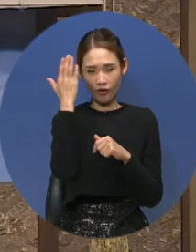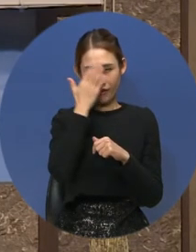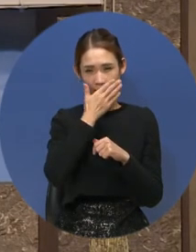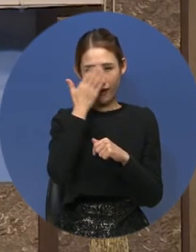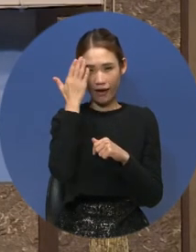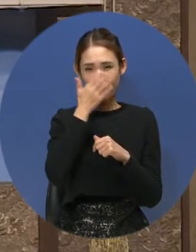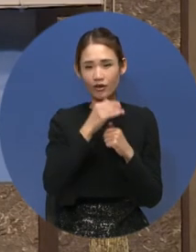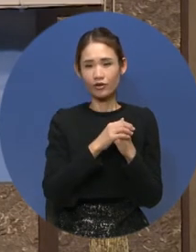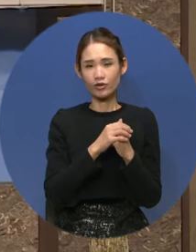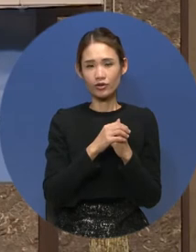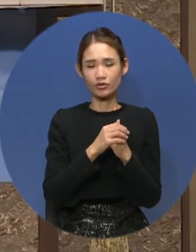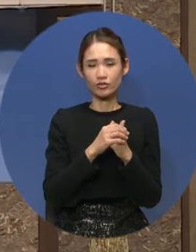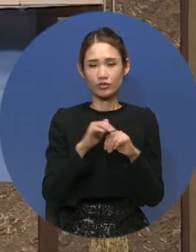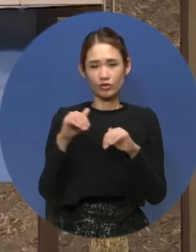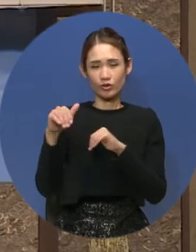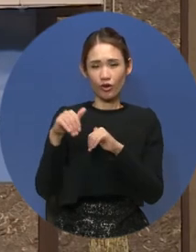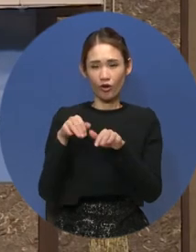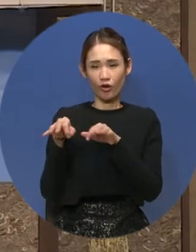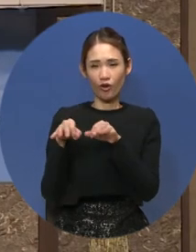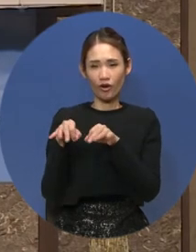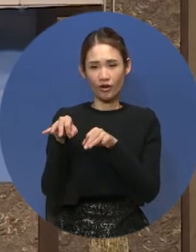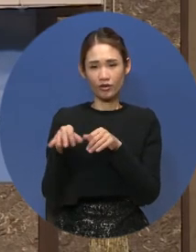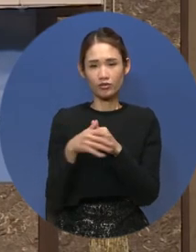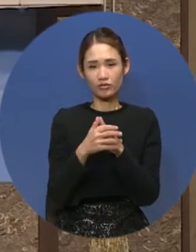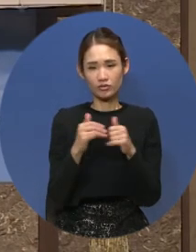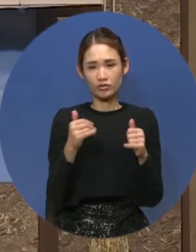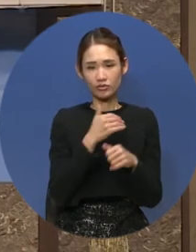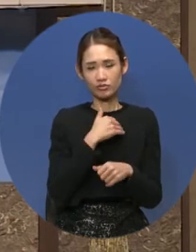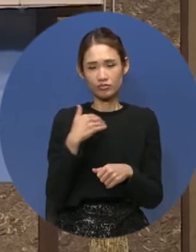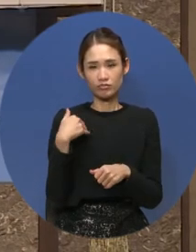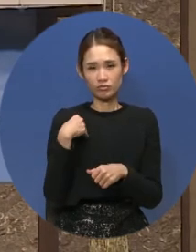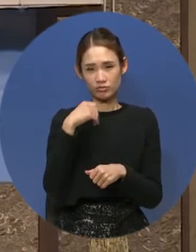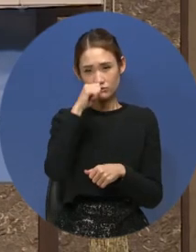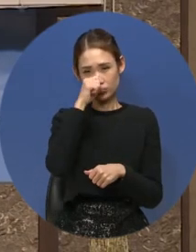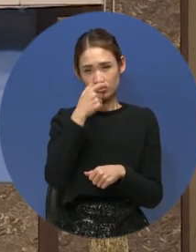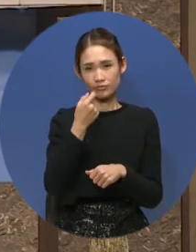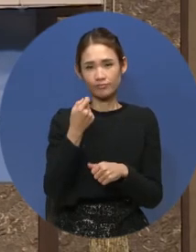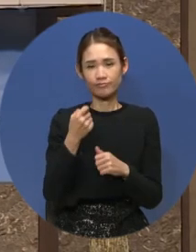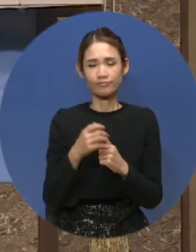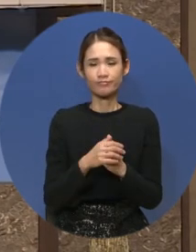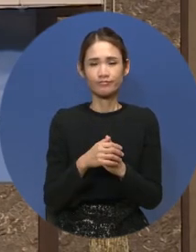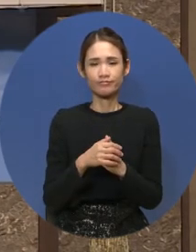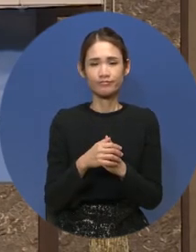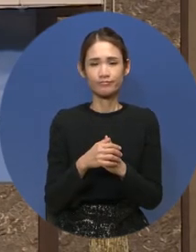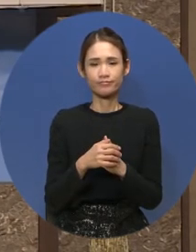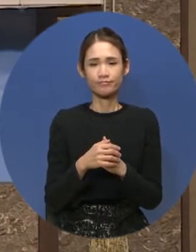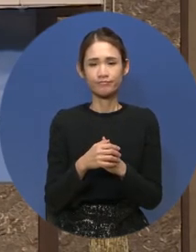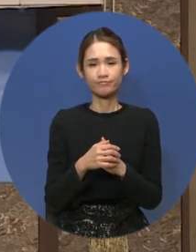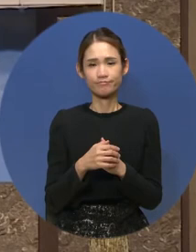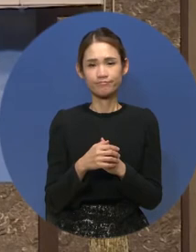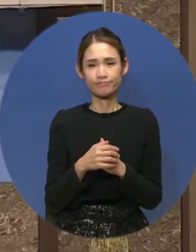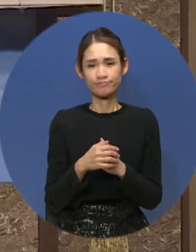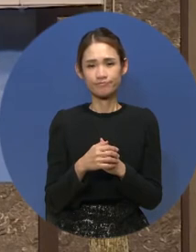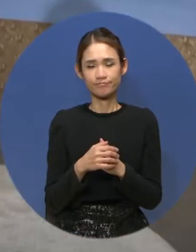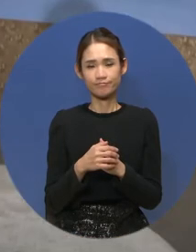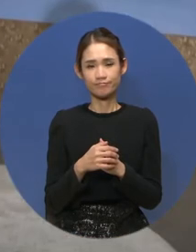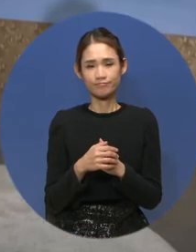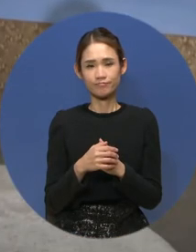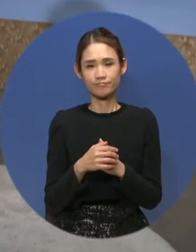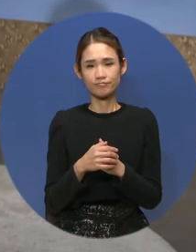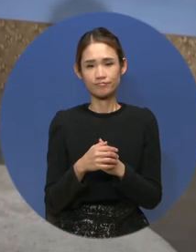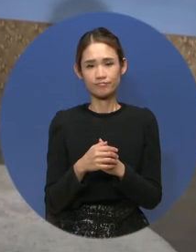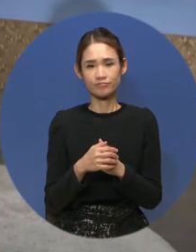더욱더 쾌적하고 그래서 거리 가게 하시는 분들은 상당히 만족도가 높더라고요, 저희 보고.